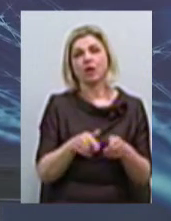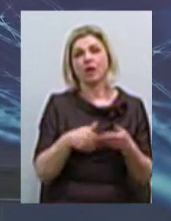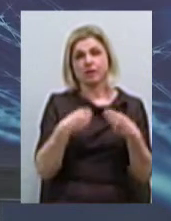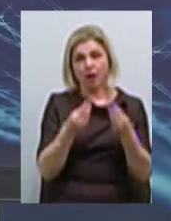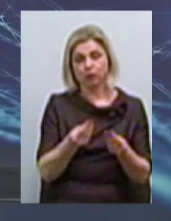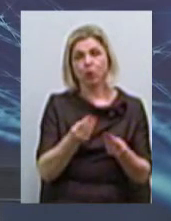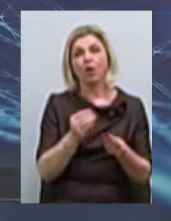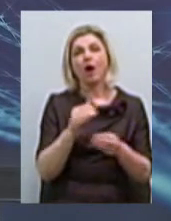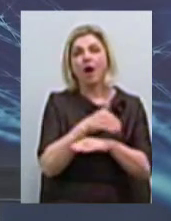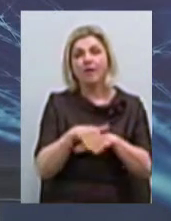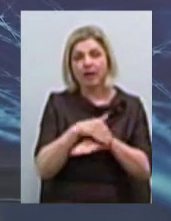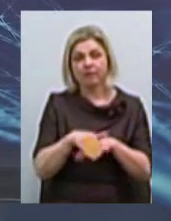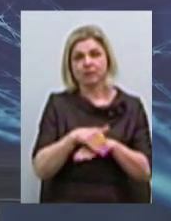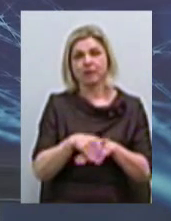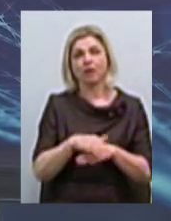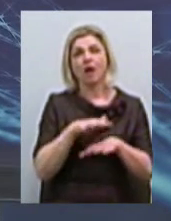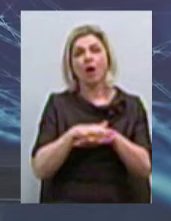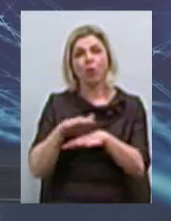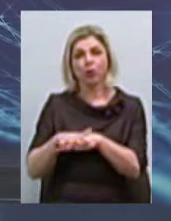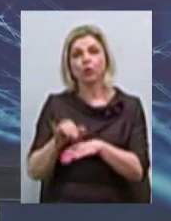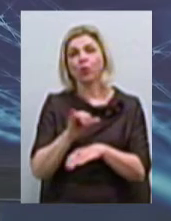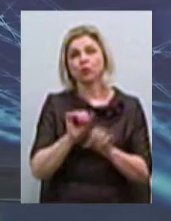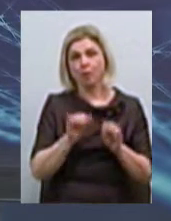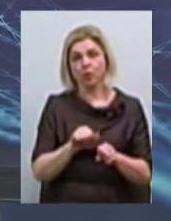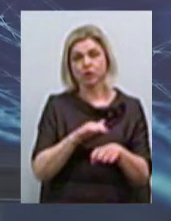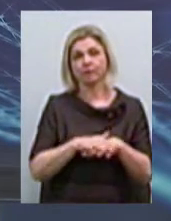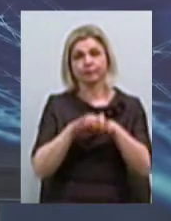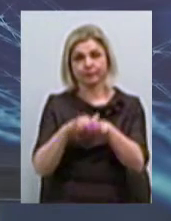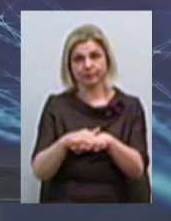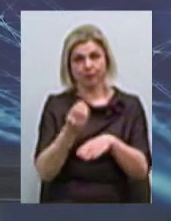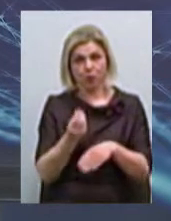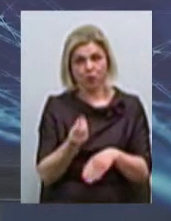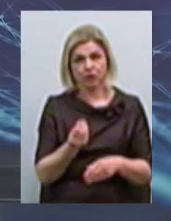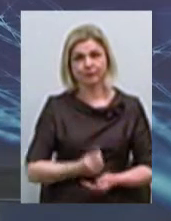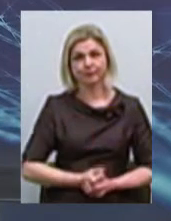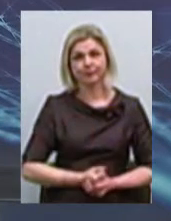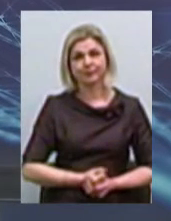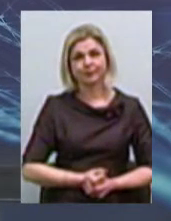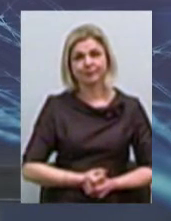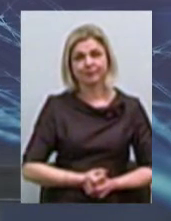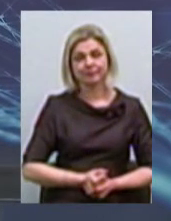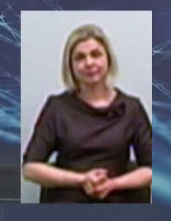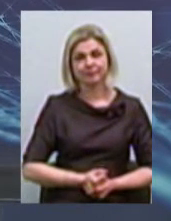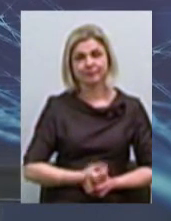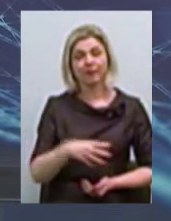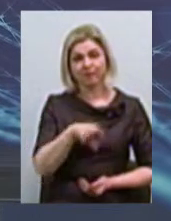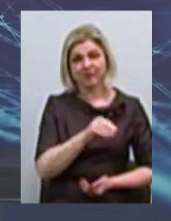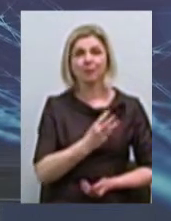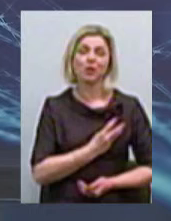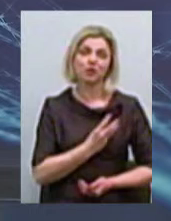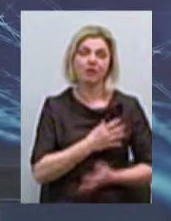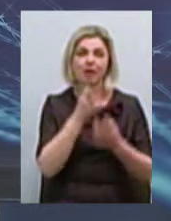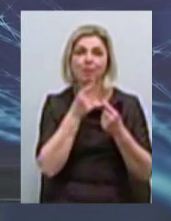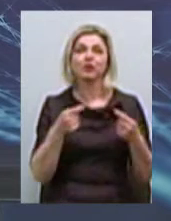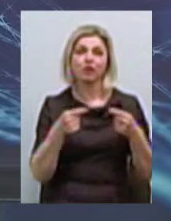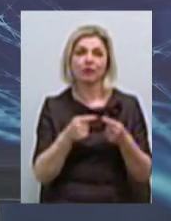вам реквізити, рахунки, куди можна перерахувати ці кошти. Я всім бажаю